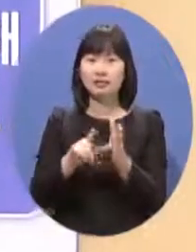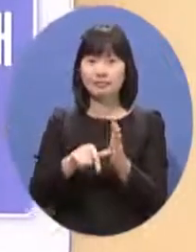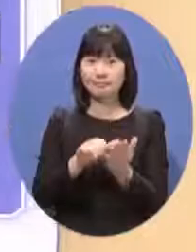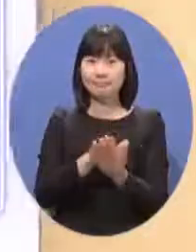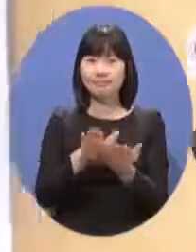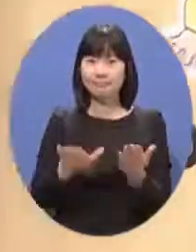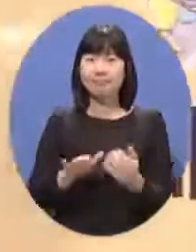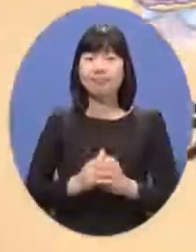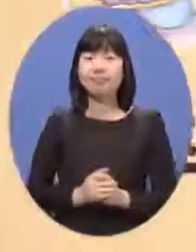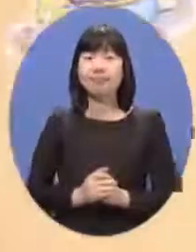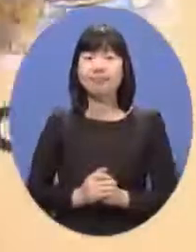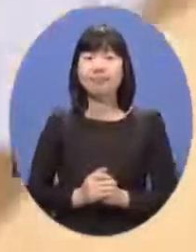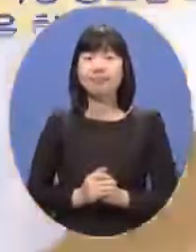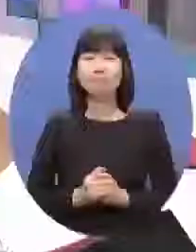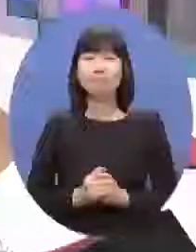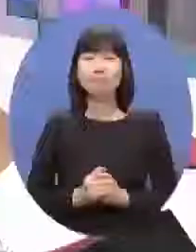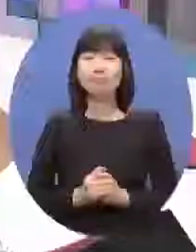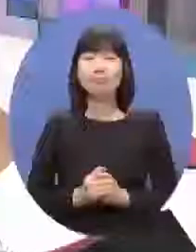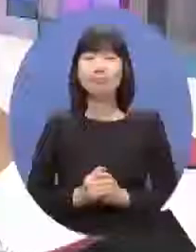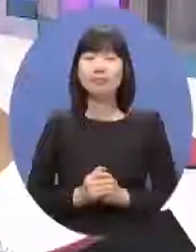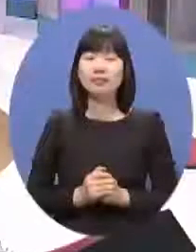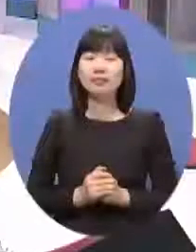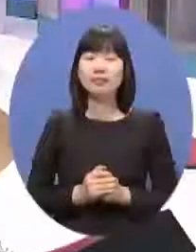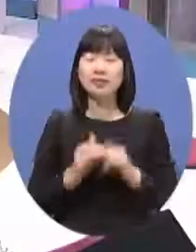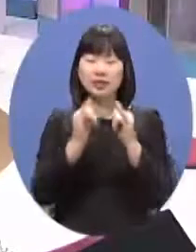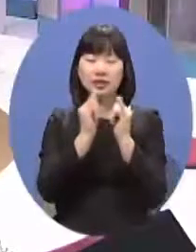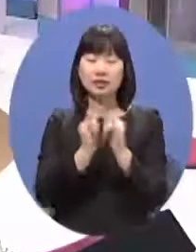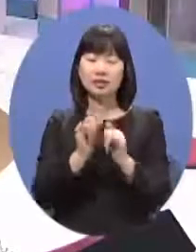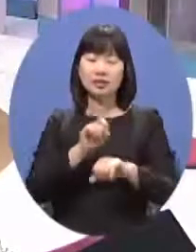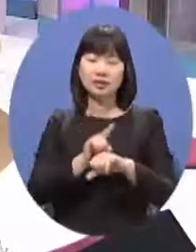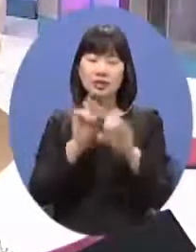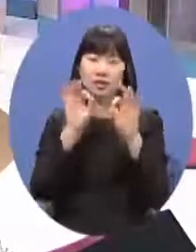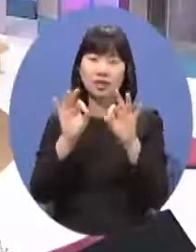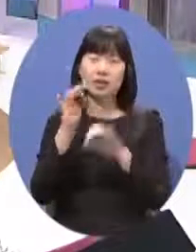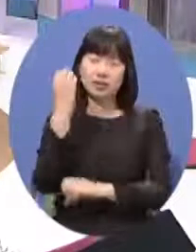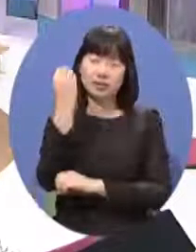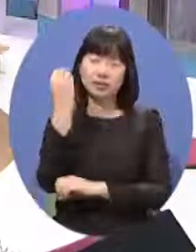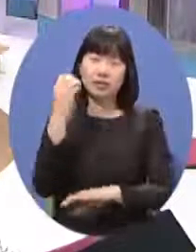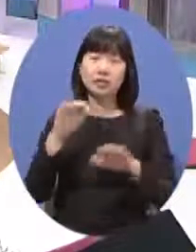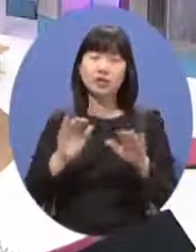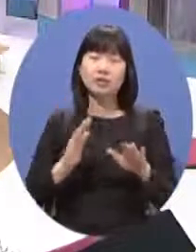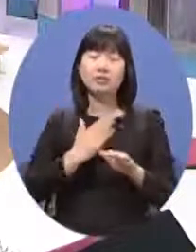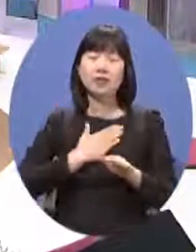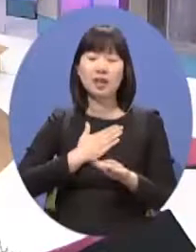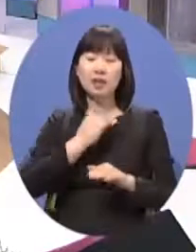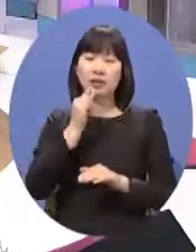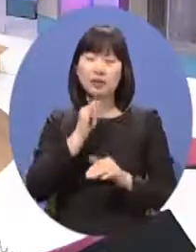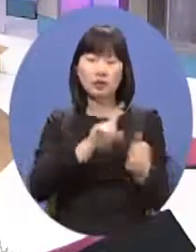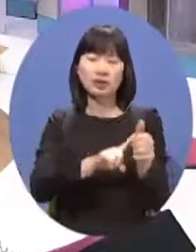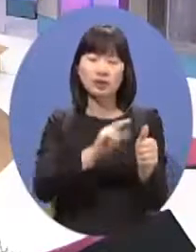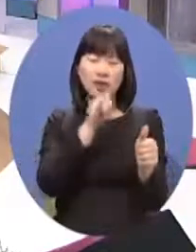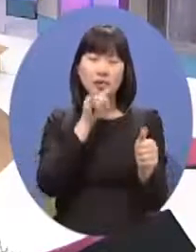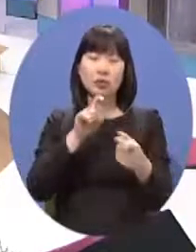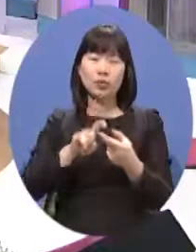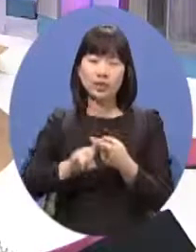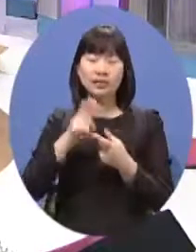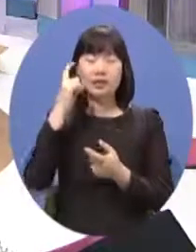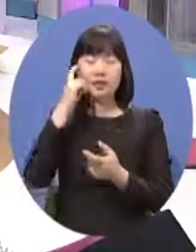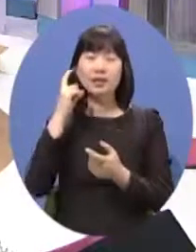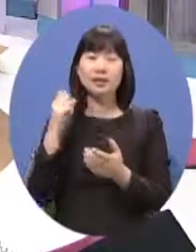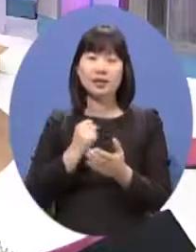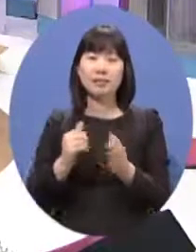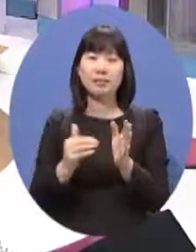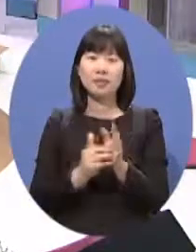있습니다. 볼까요? 자, 사회성이라는 거는 기본적으로 내가 있고 대상이 있고 그 관계를 인식하는